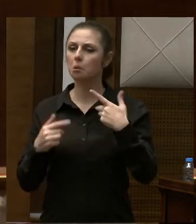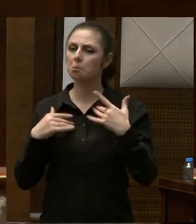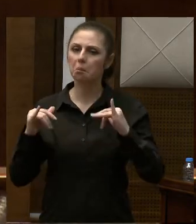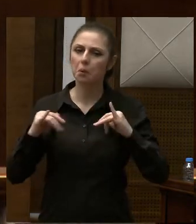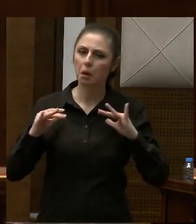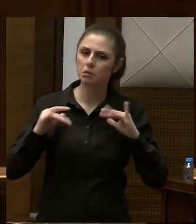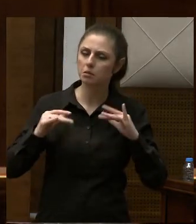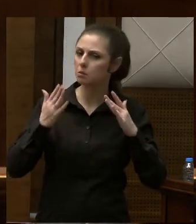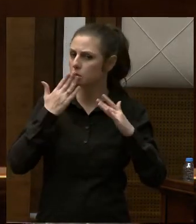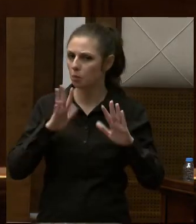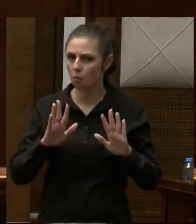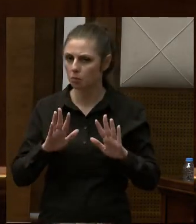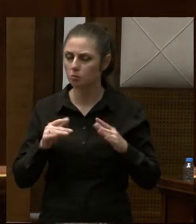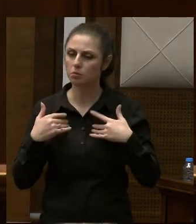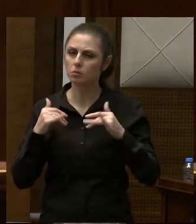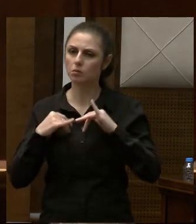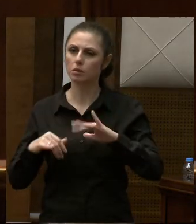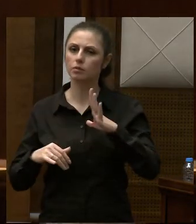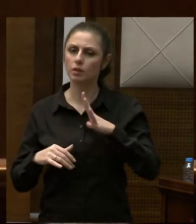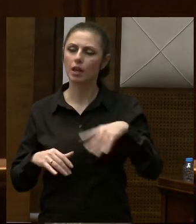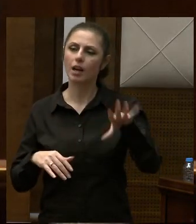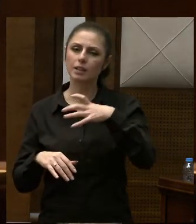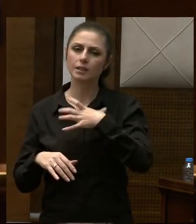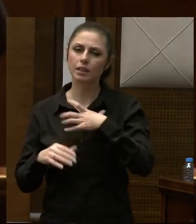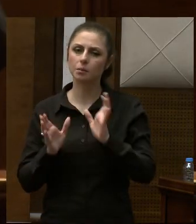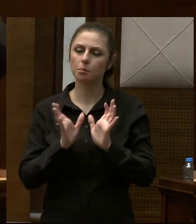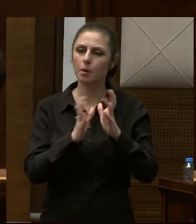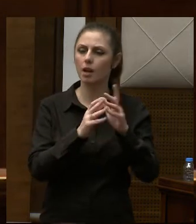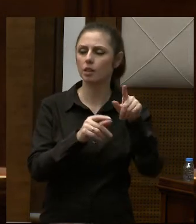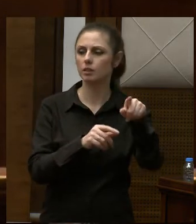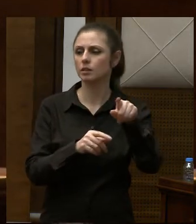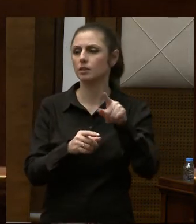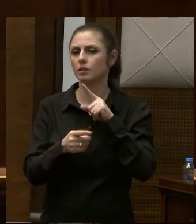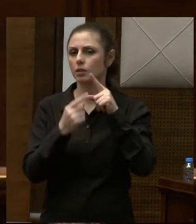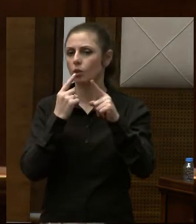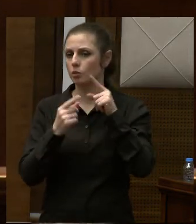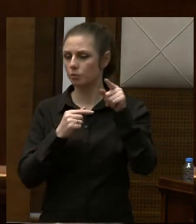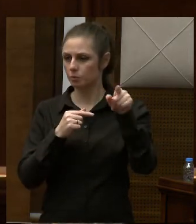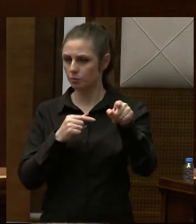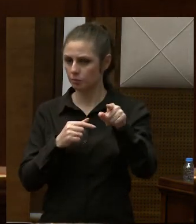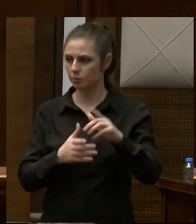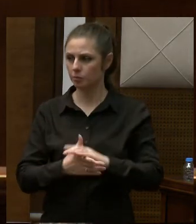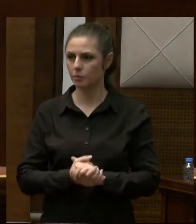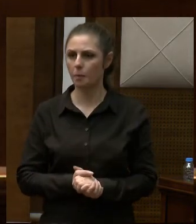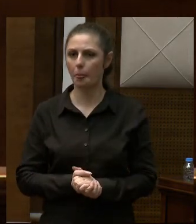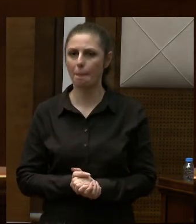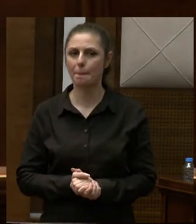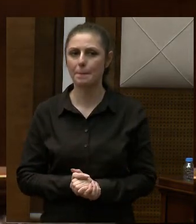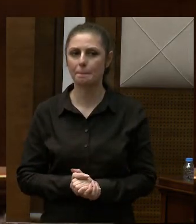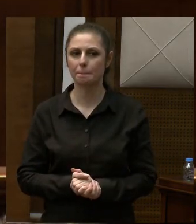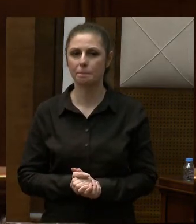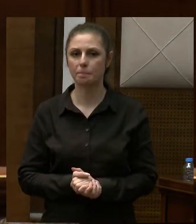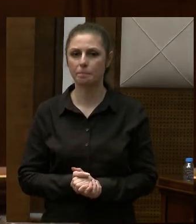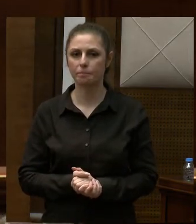rahatsızlığım yoktur. Arkadaşlarımız kendi partileri adına yerel parlamentoda yapılabilecek kadar siyaseti